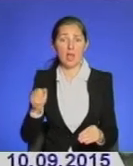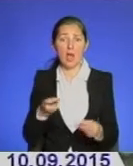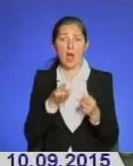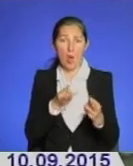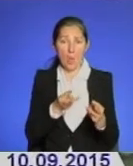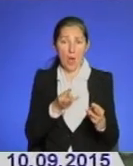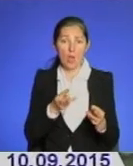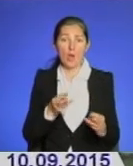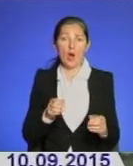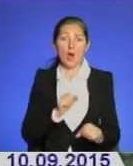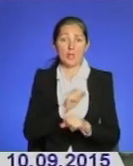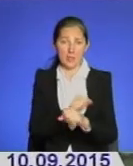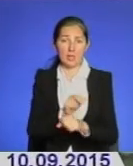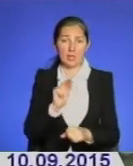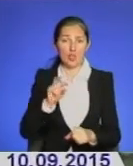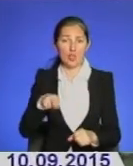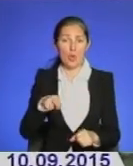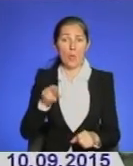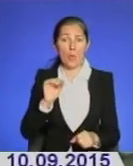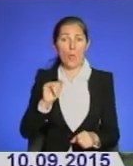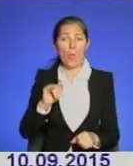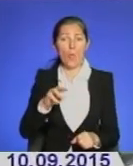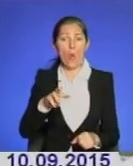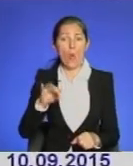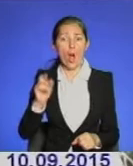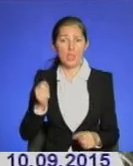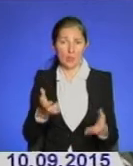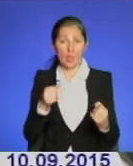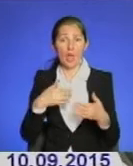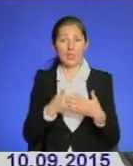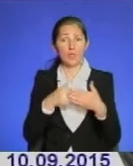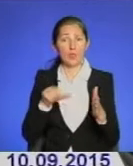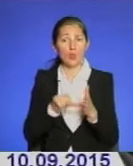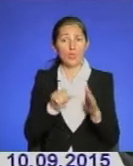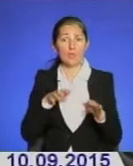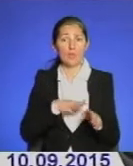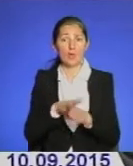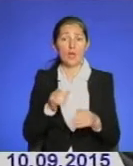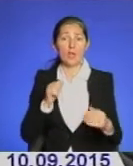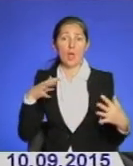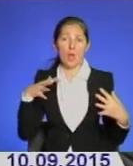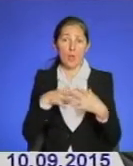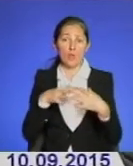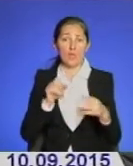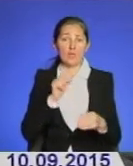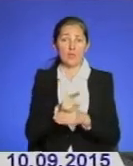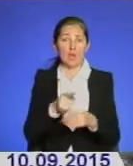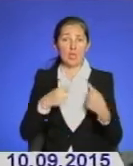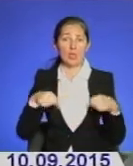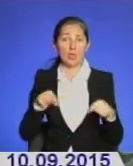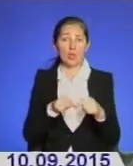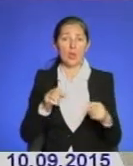ЧОП та Мукачева. Бере активну участь у виконанні бойових завдань в зоні антитерористичної операції на